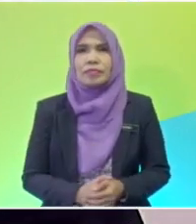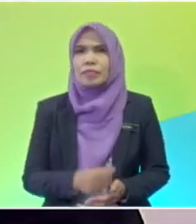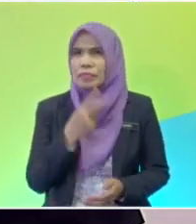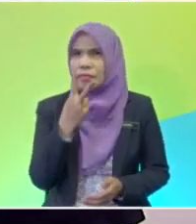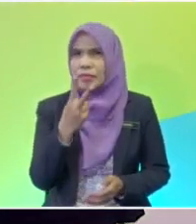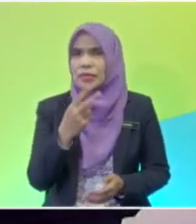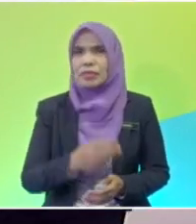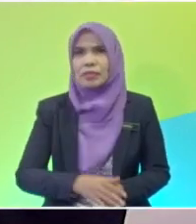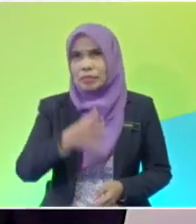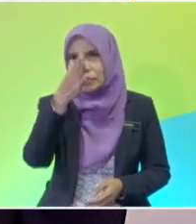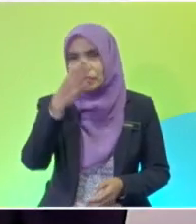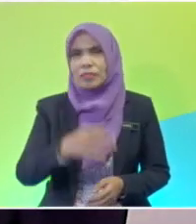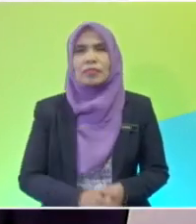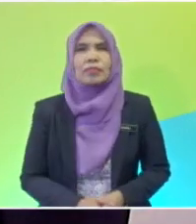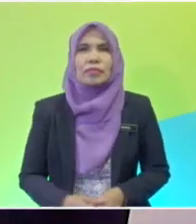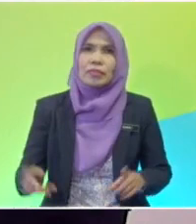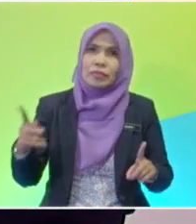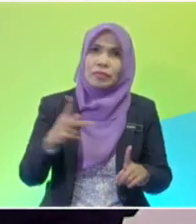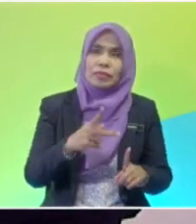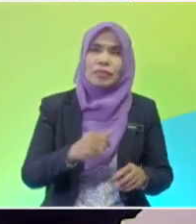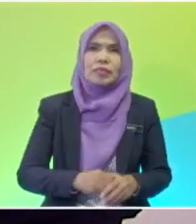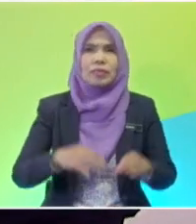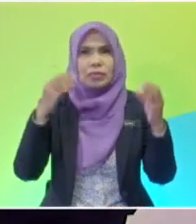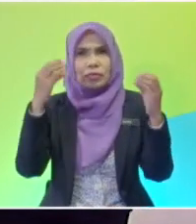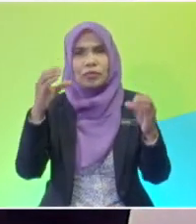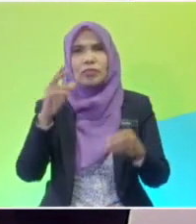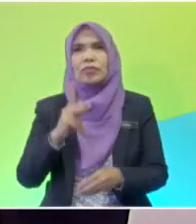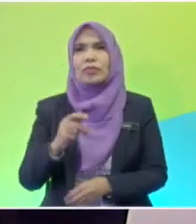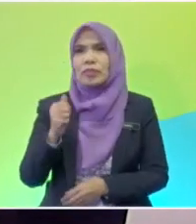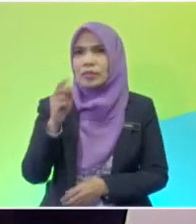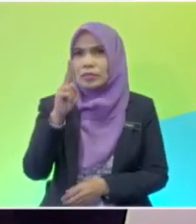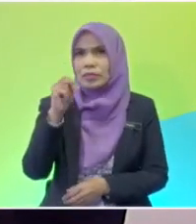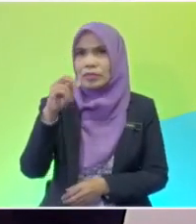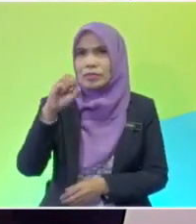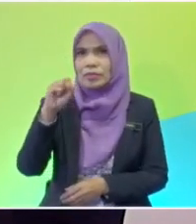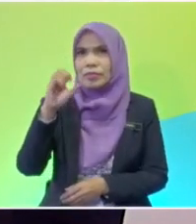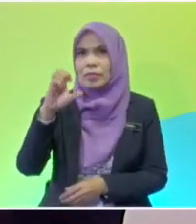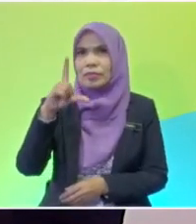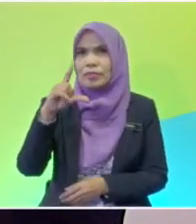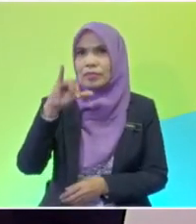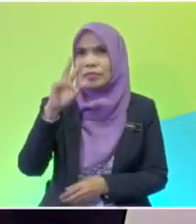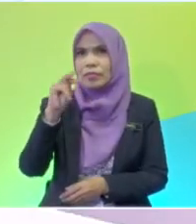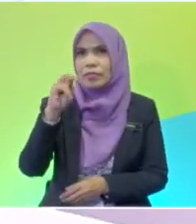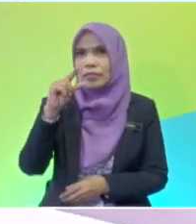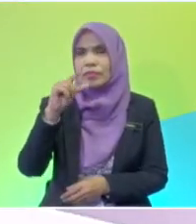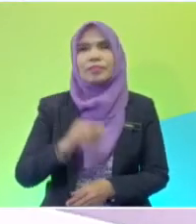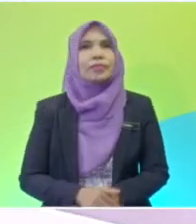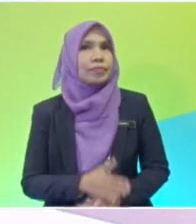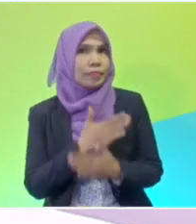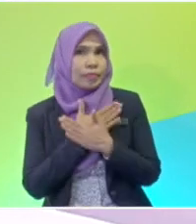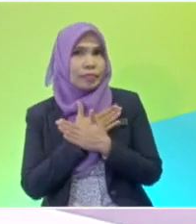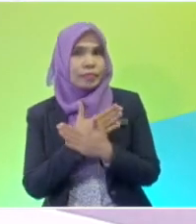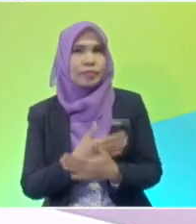eee inventry Ini sebenarnya adalah untuk melihat kemampuan Anda untuk pergi lebih jauh kita melihat kerja